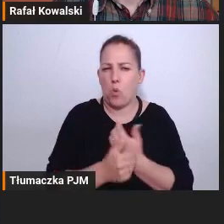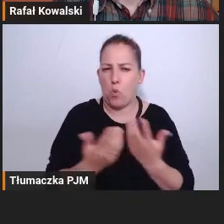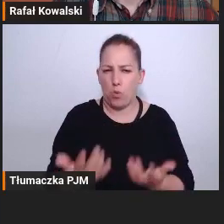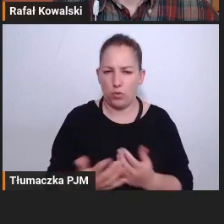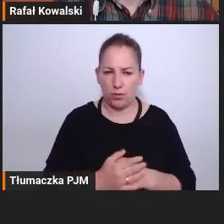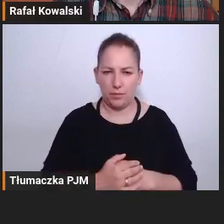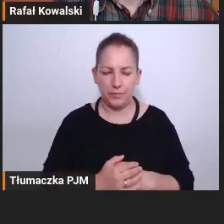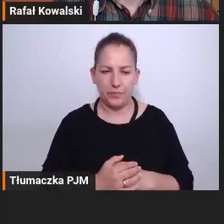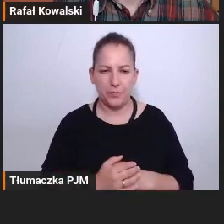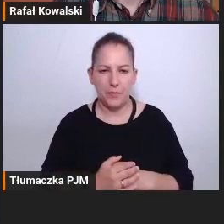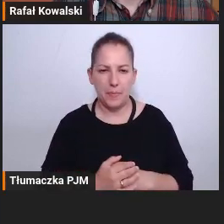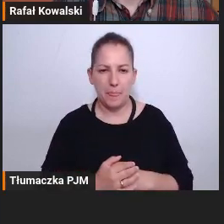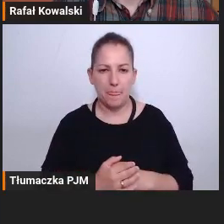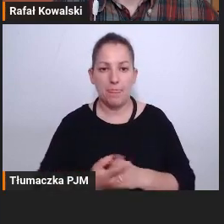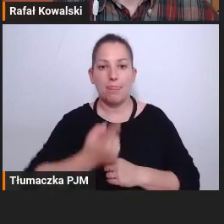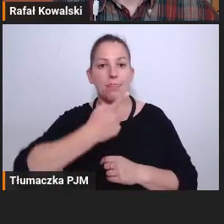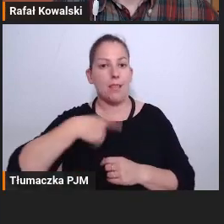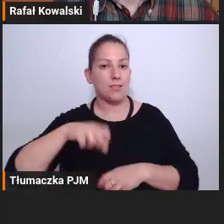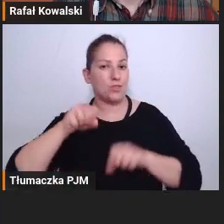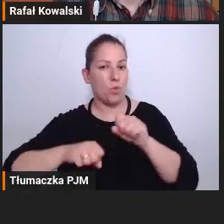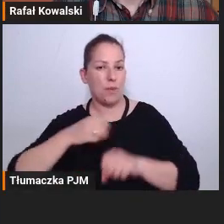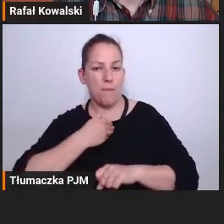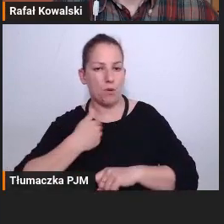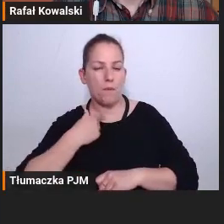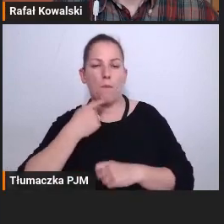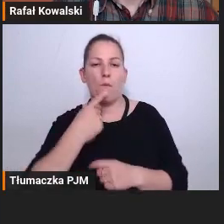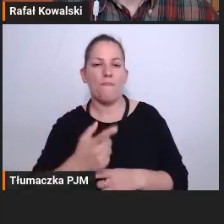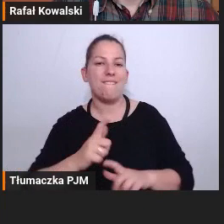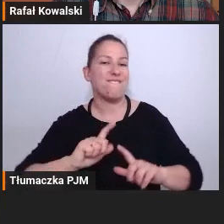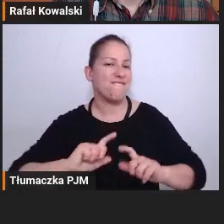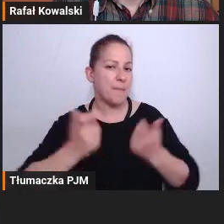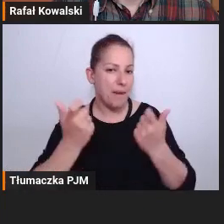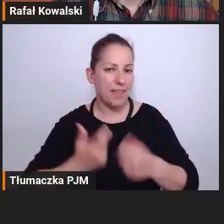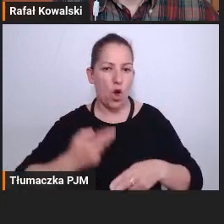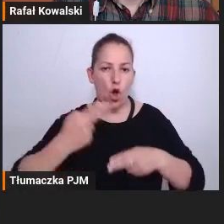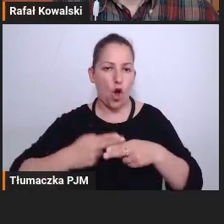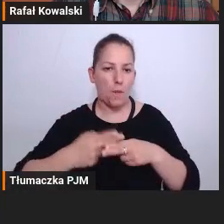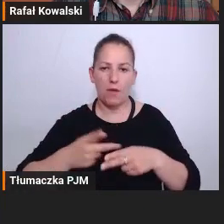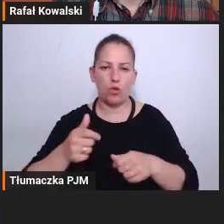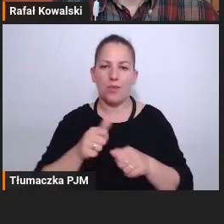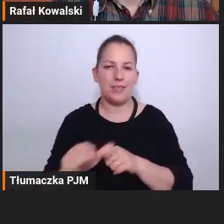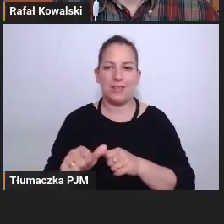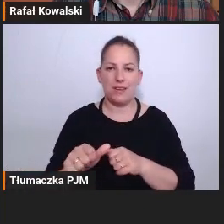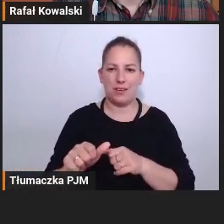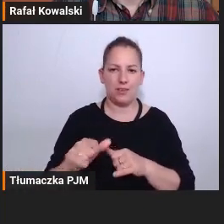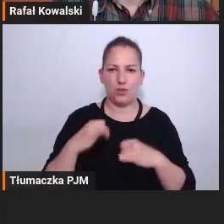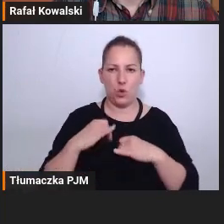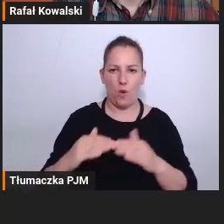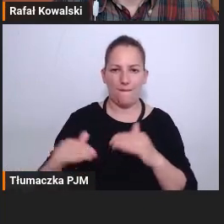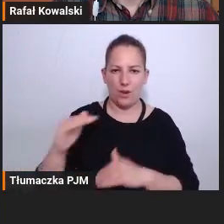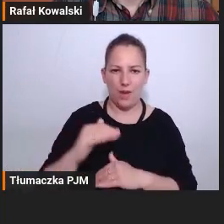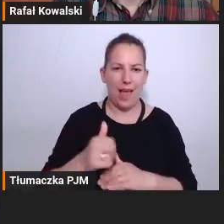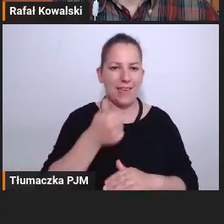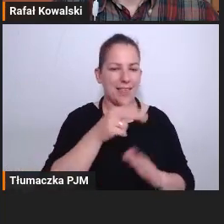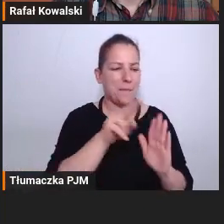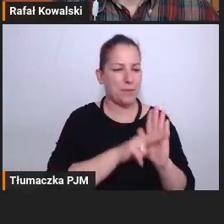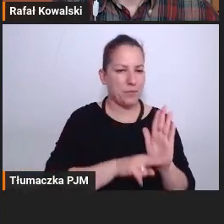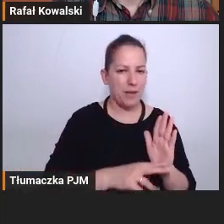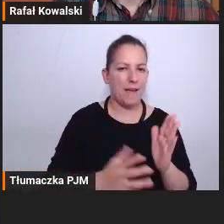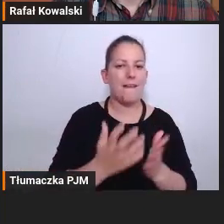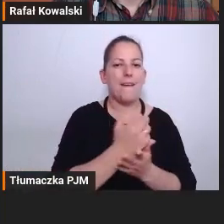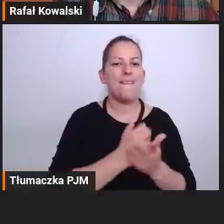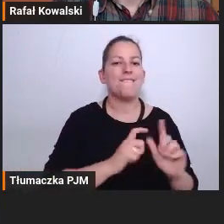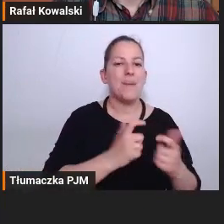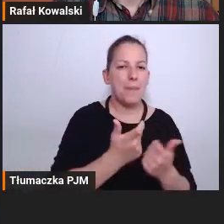bo nasze sądy polskie na przykład mówią, że wypadek czy choroba to nie jest siła wyższa, a my w jednym przepisie mamy zebrany